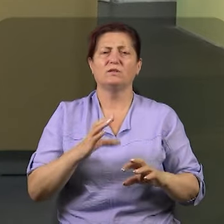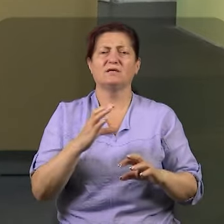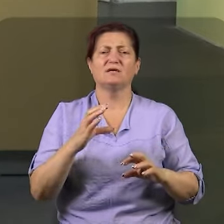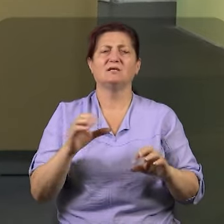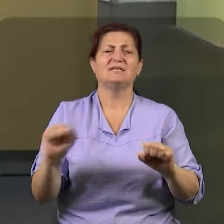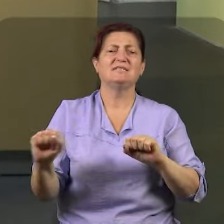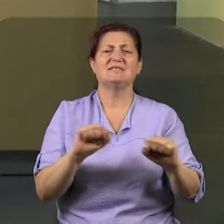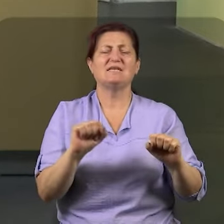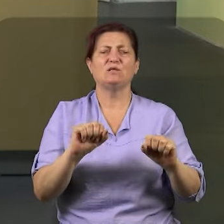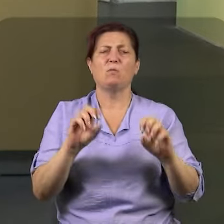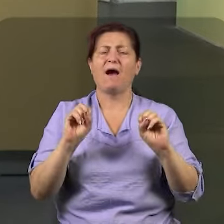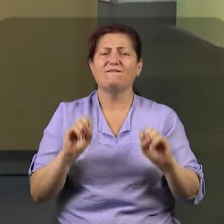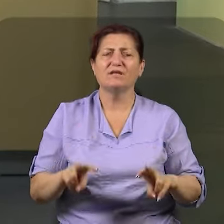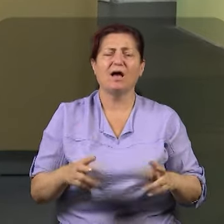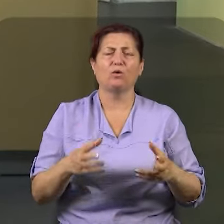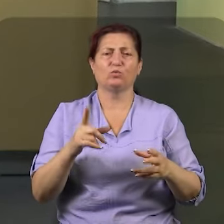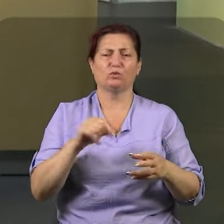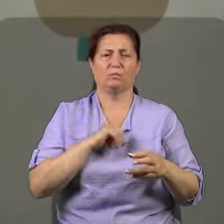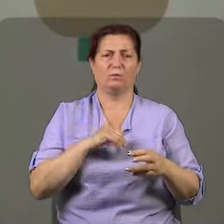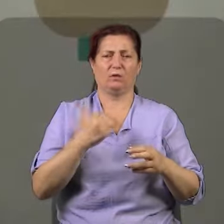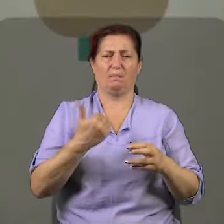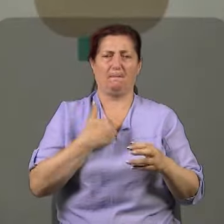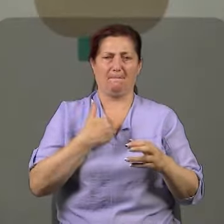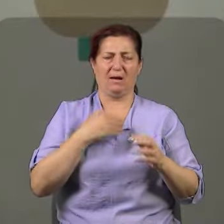հազար մի հարց կա, էլի, որ մեր համար կարևոր է,